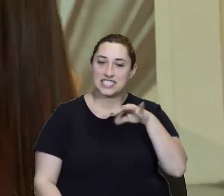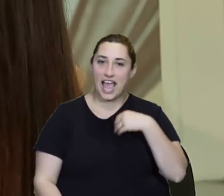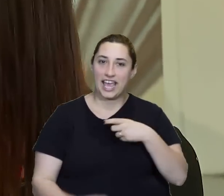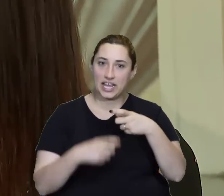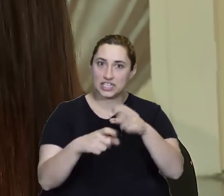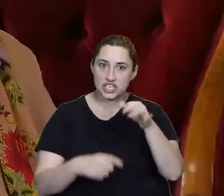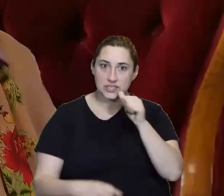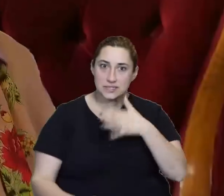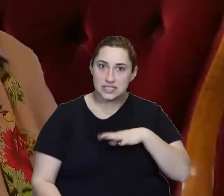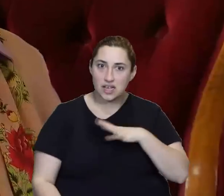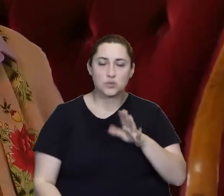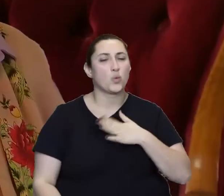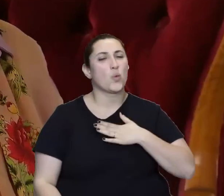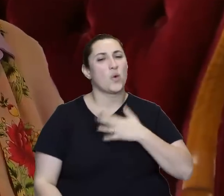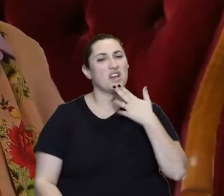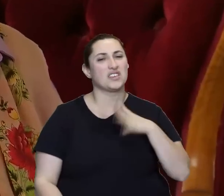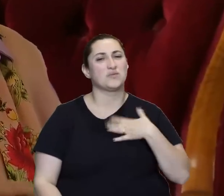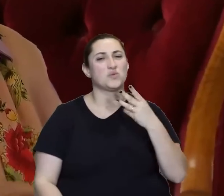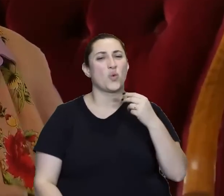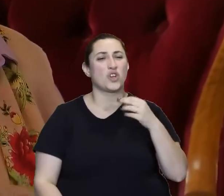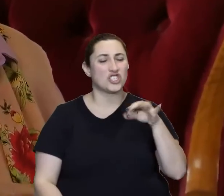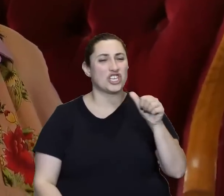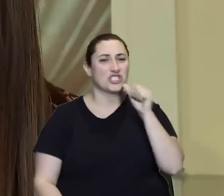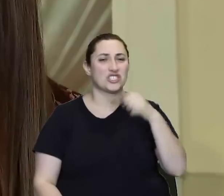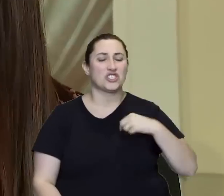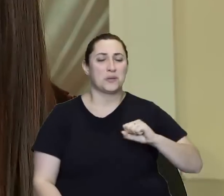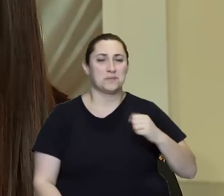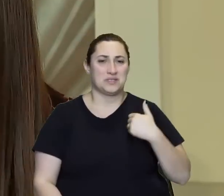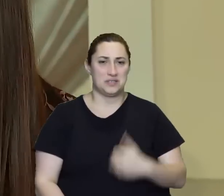getireyim. Çay ister misin? Yok kızım, fazlası çarpıntı yapar.